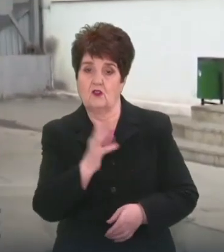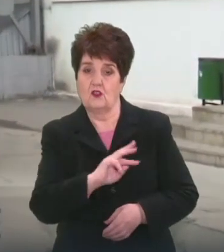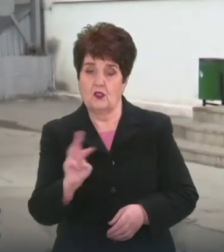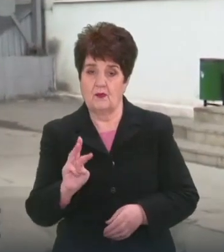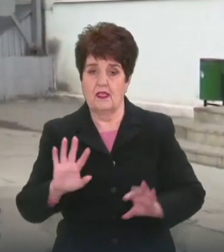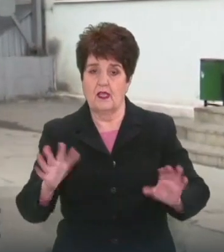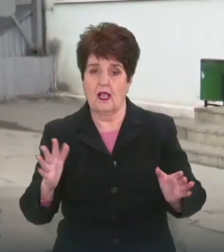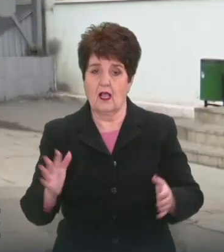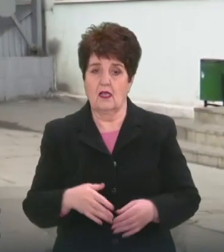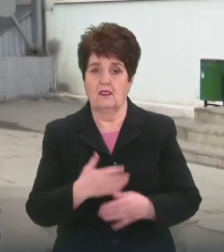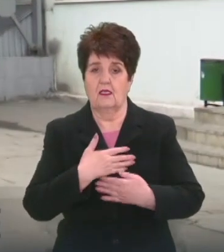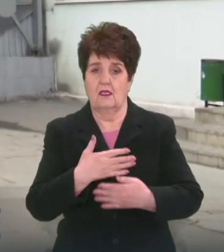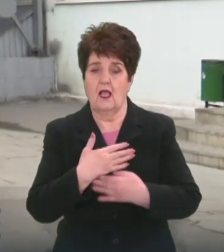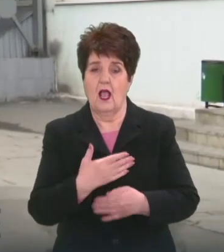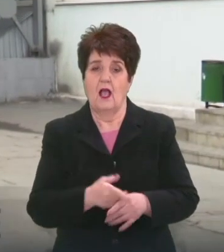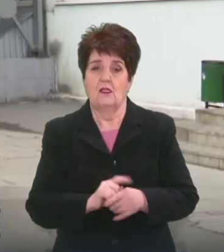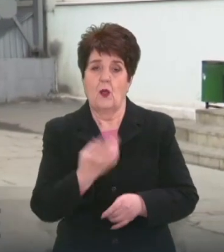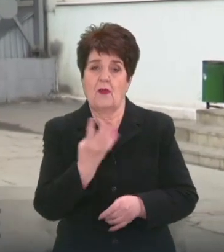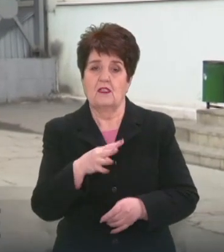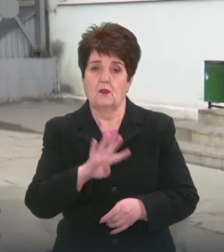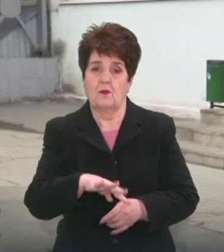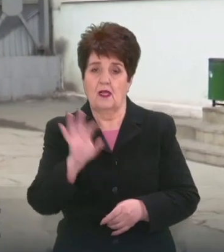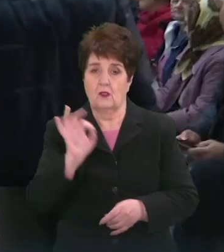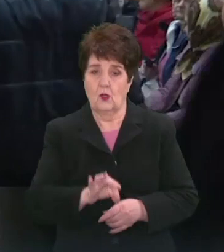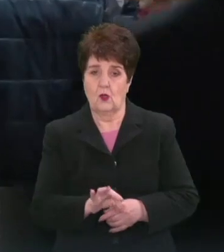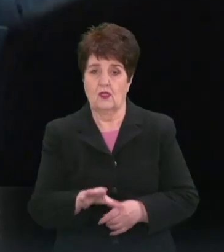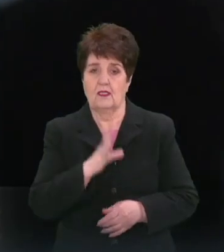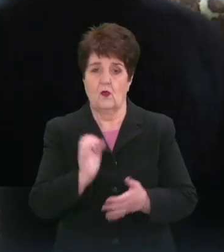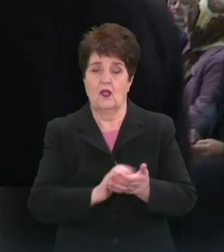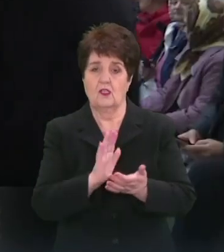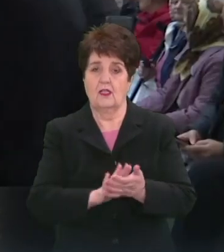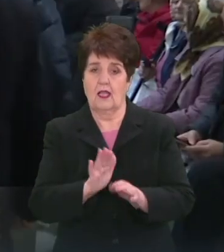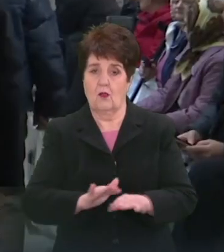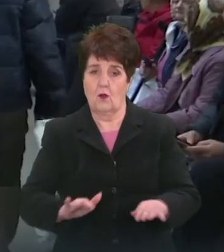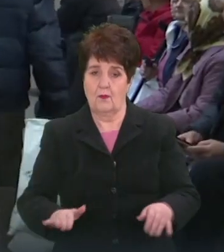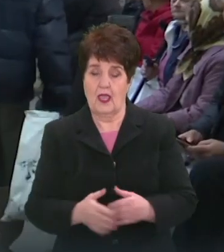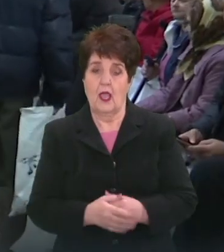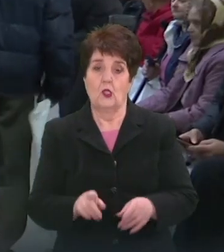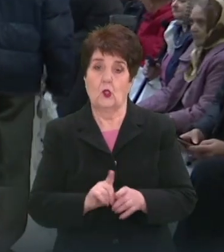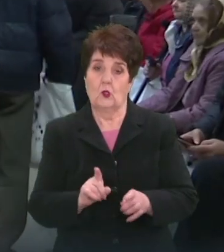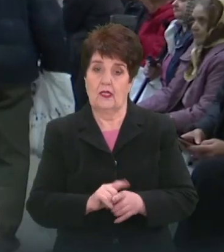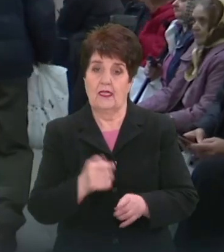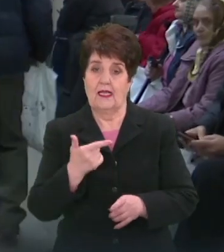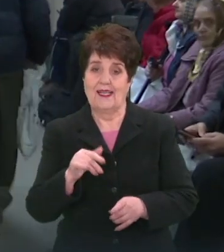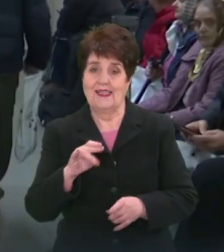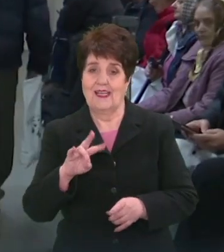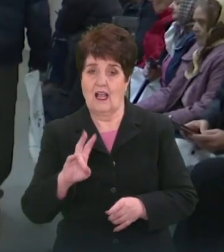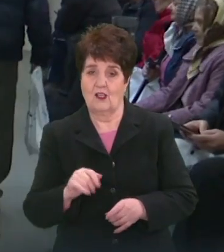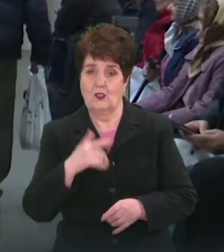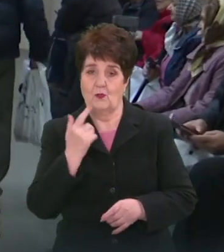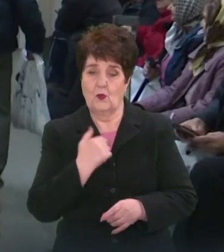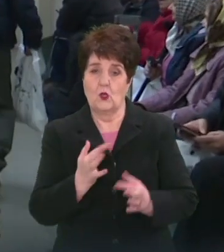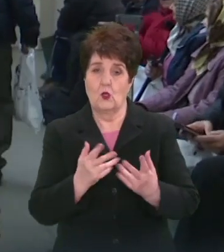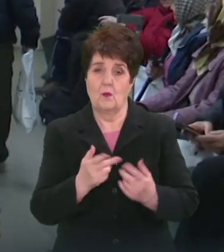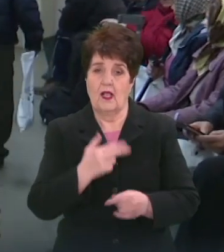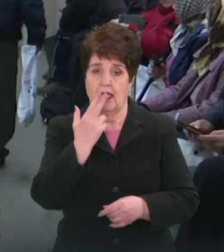de infecții respiratorii acute, 44% s-au înregistrat la copii. Totodată, Gâlcă spune că numărul cazurilor